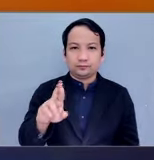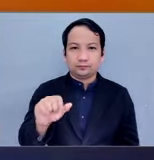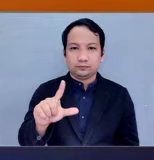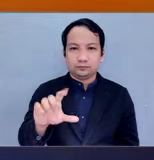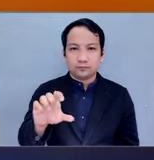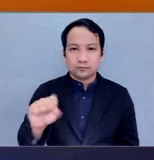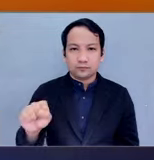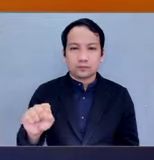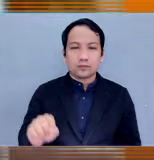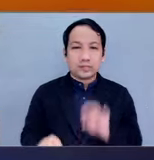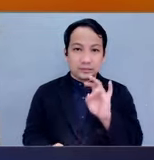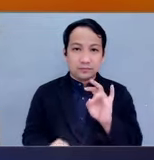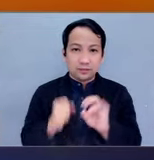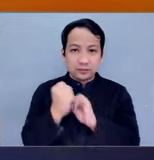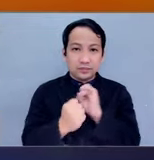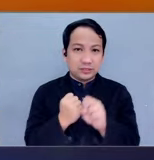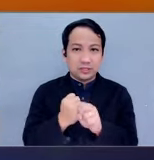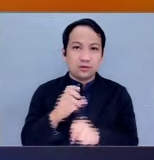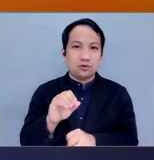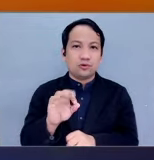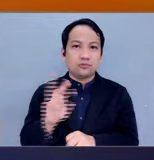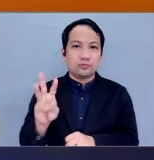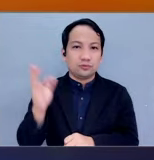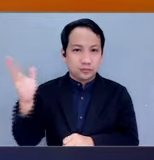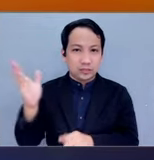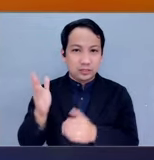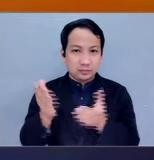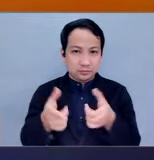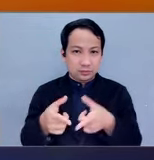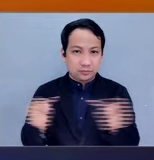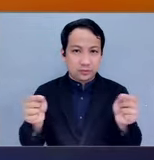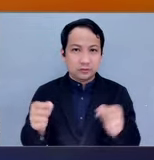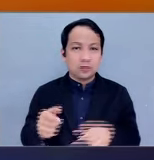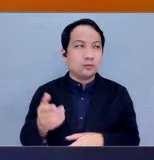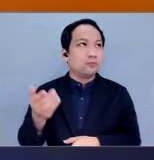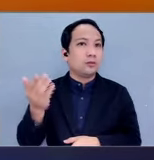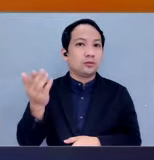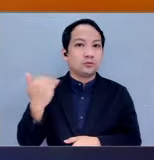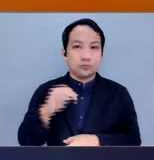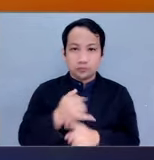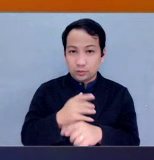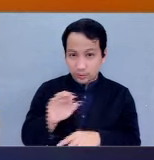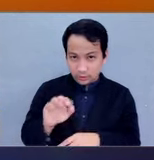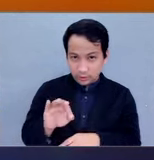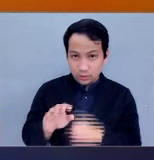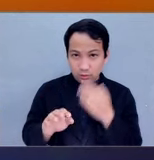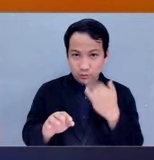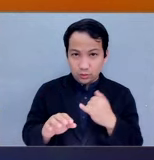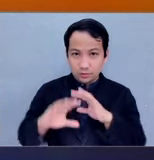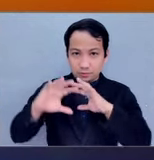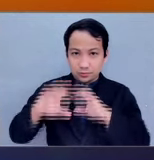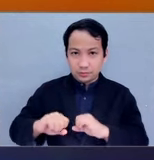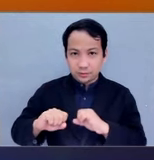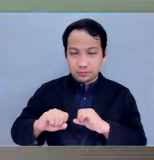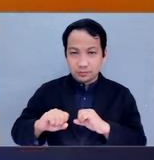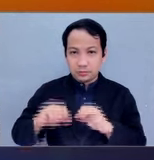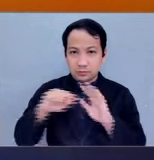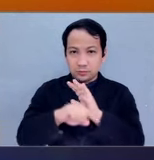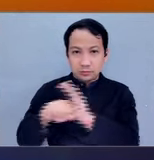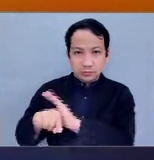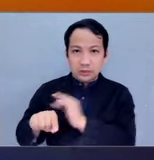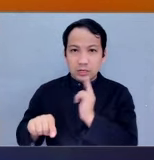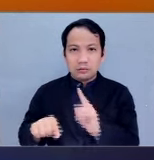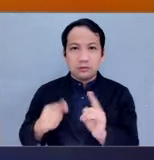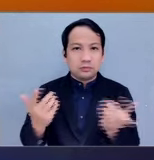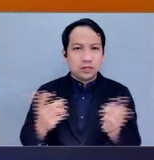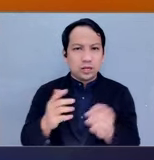sa Japan si Hazel. Pero nitong January 19, dinakip siya ng mga pulis dahil sa pagkakasangkot umano sa pagpaslang ng mag-asawang